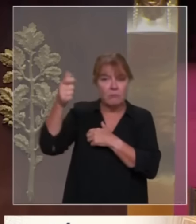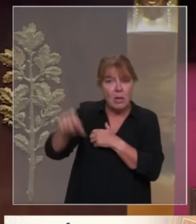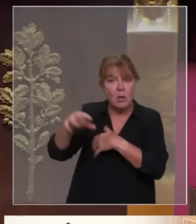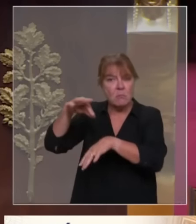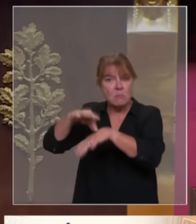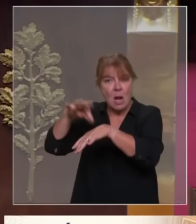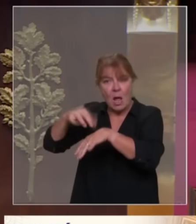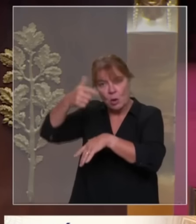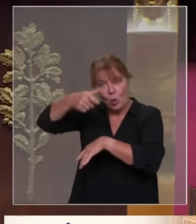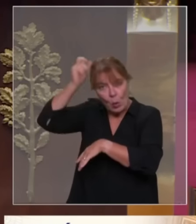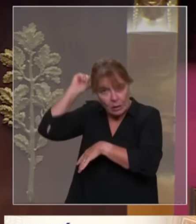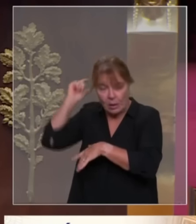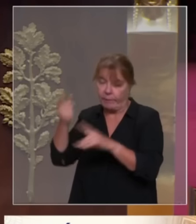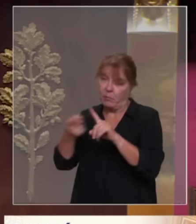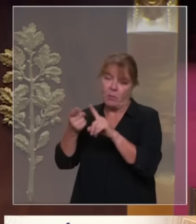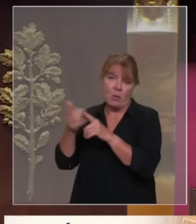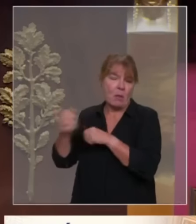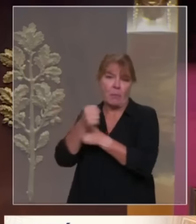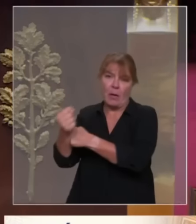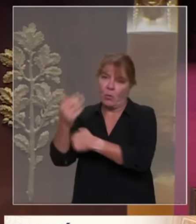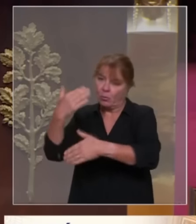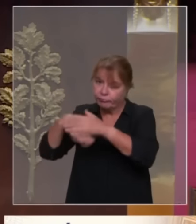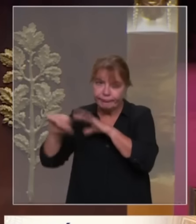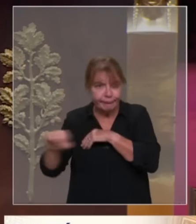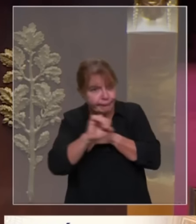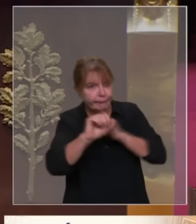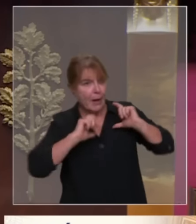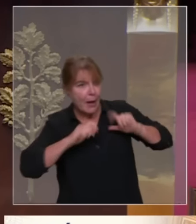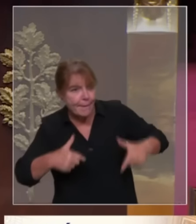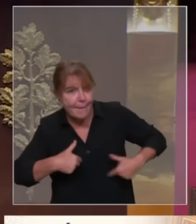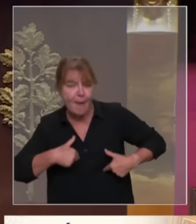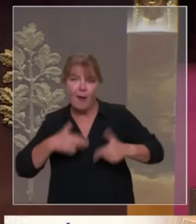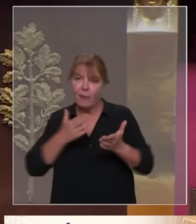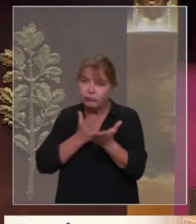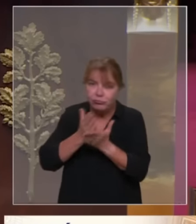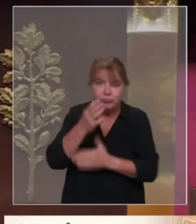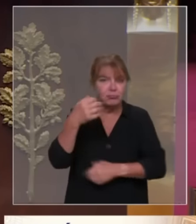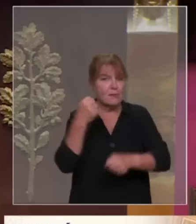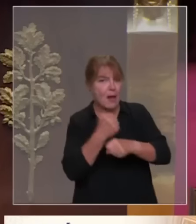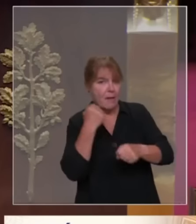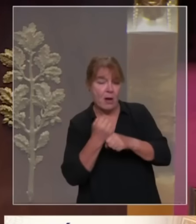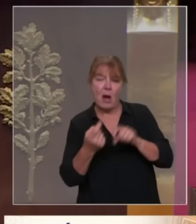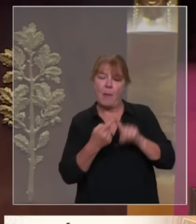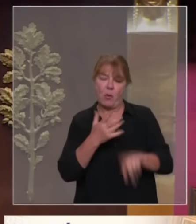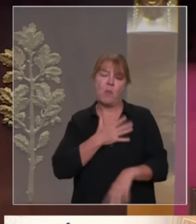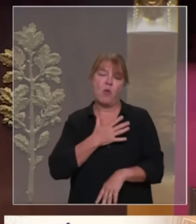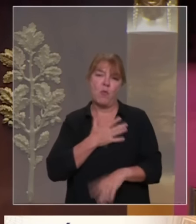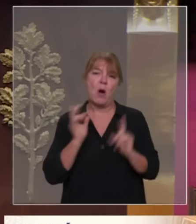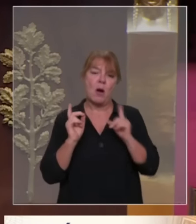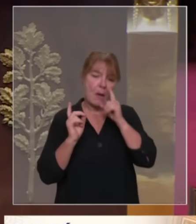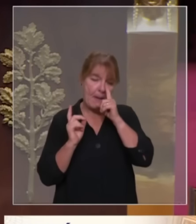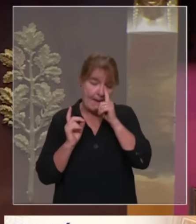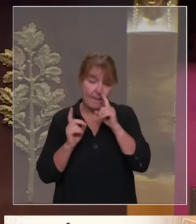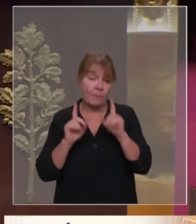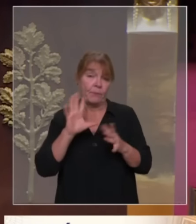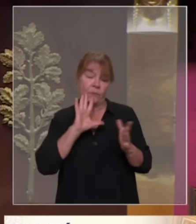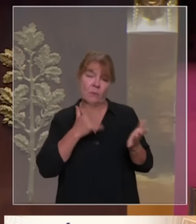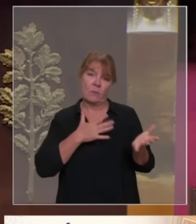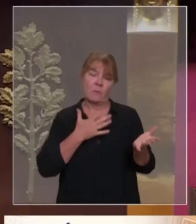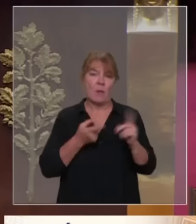concernées restera aussi une partie de ces enjeux. Ça, c'est un enjeu qui me tient à cœur, je le redis, et voilà